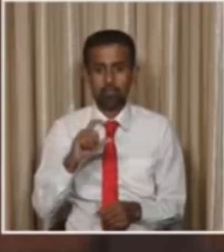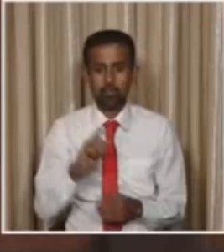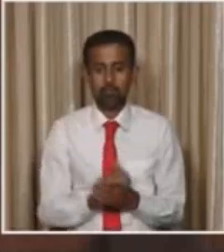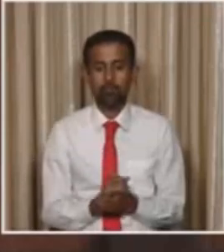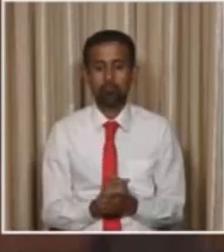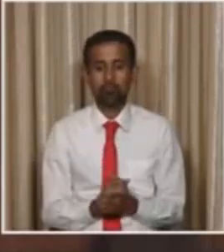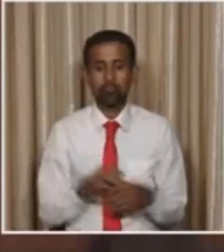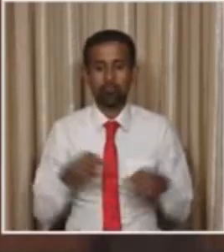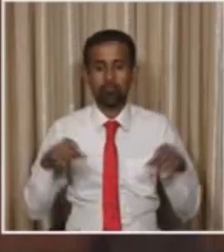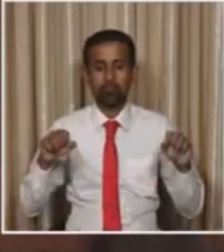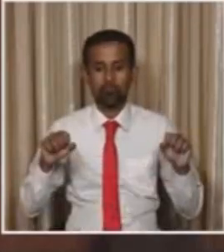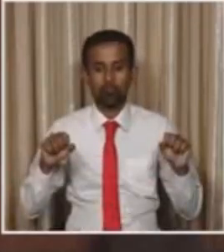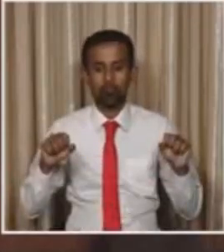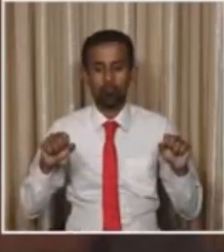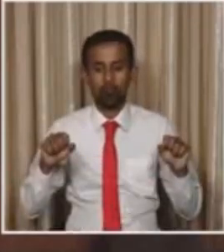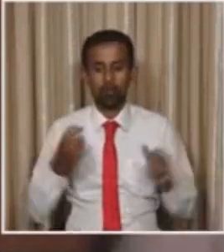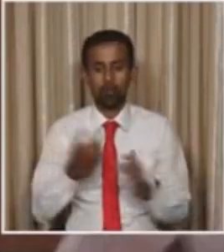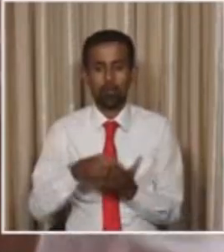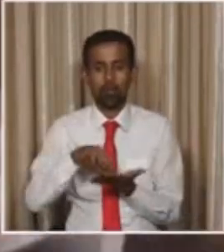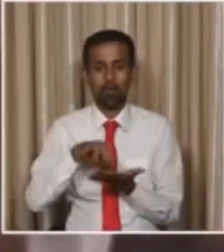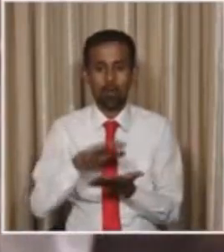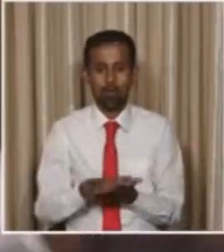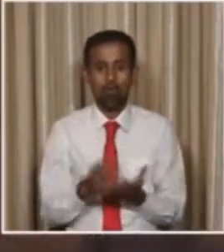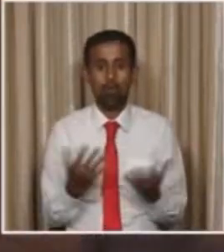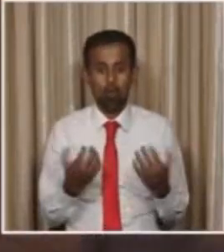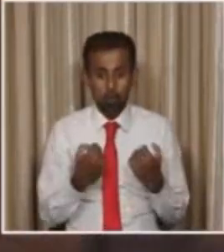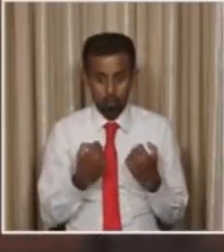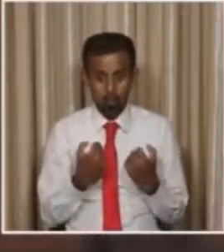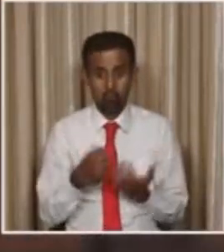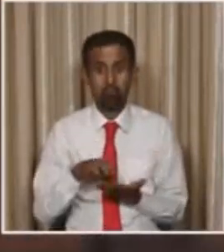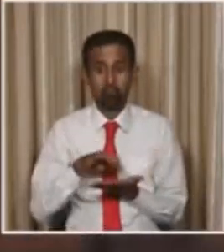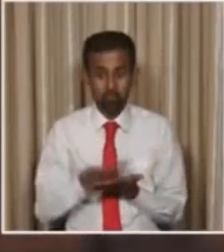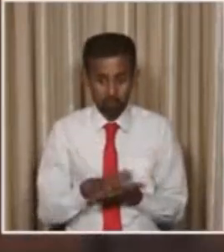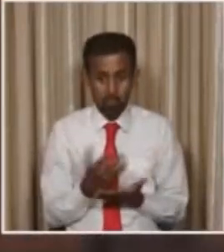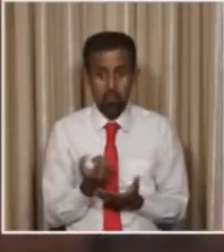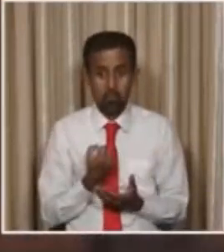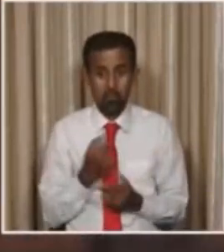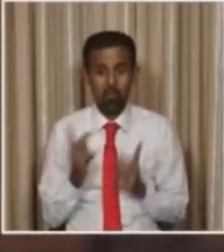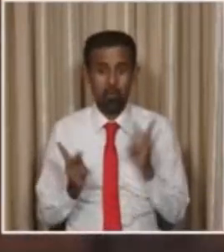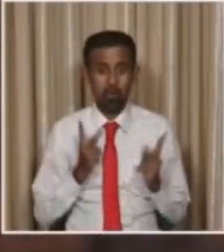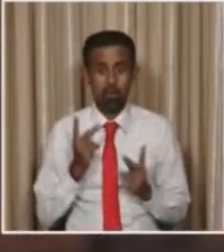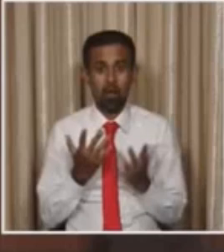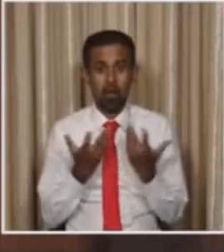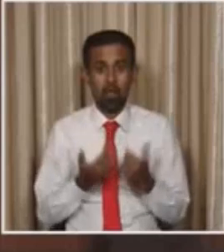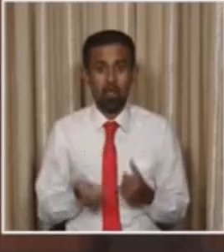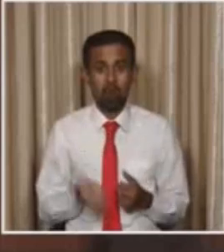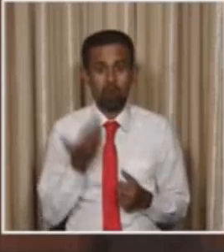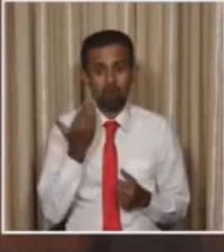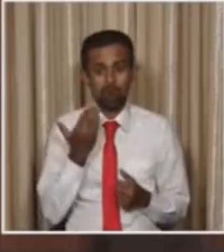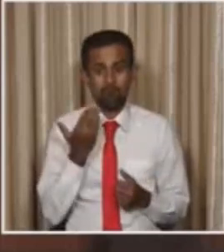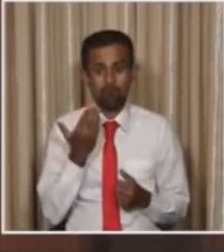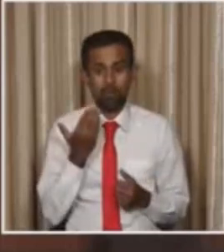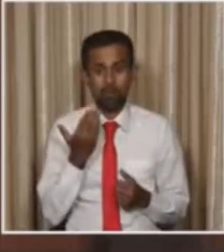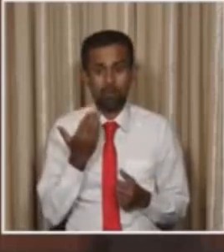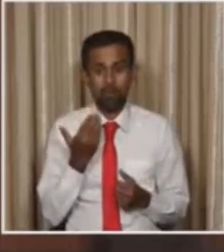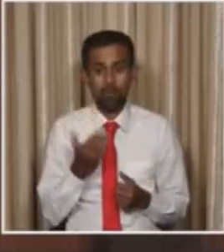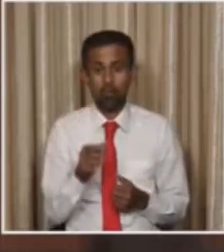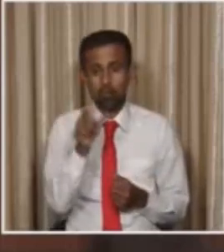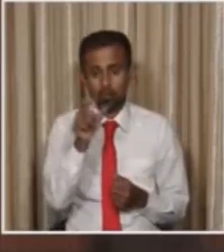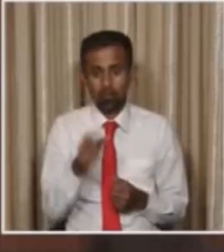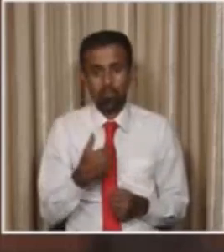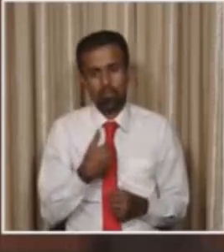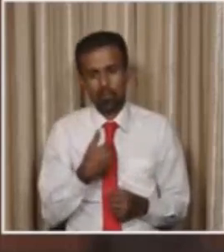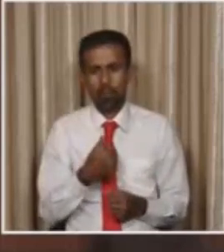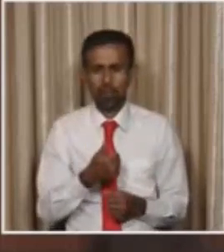வழங்க வேண்டும். இந்த அனுமதி வழங்கத்தினூடாக சுற்றுலா பயணிகளுடைய எண்ணிக்கை அதிகரிக்கும், இதிலே ஒரு சந்தோஷம் அடைவார்கள். இன்று உங்களுடைய